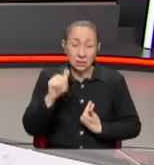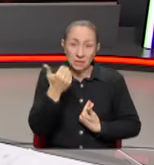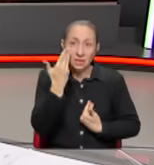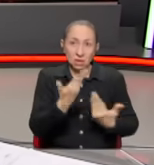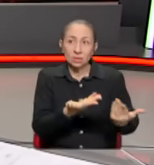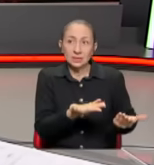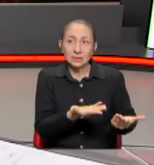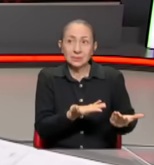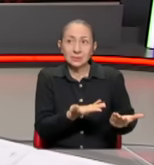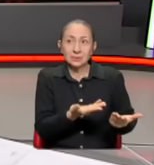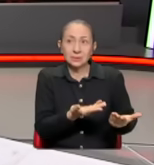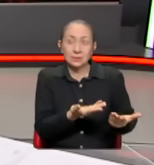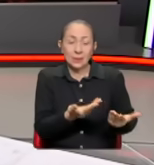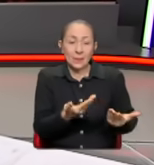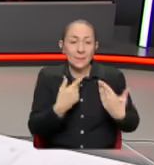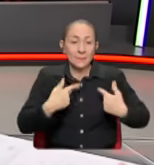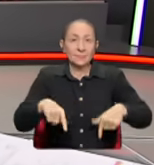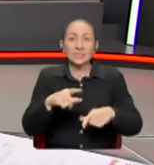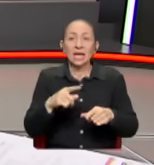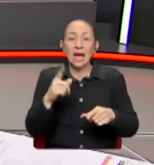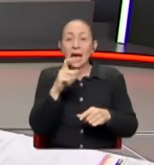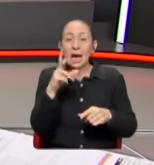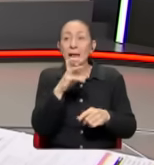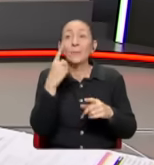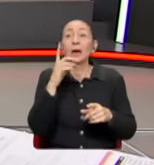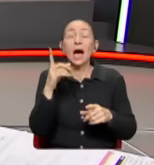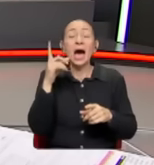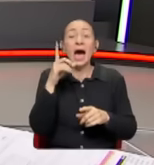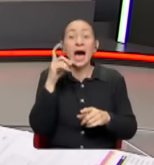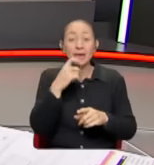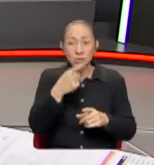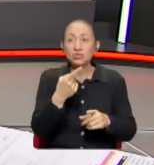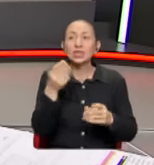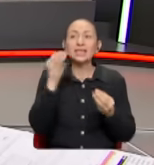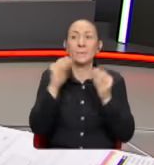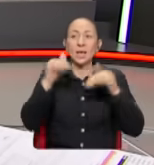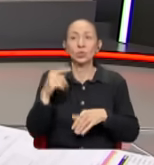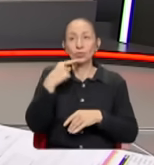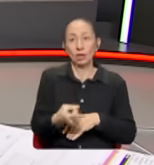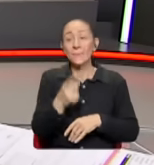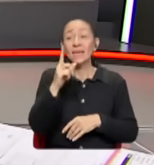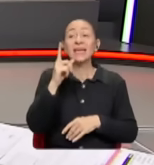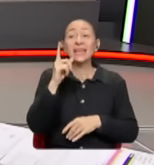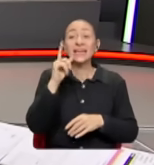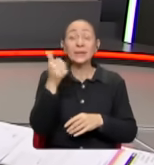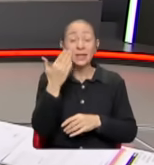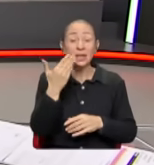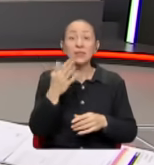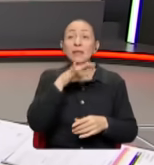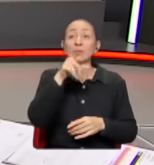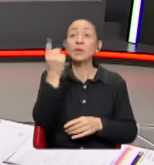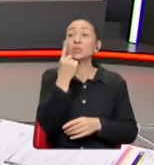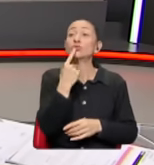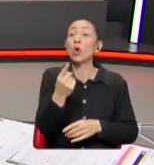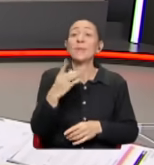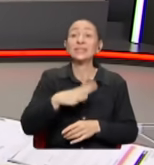Kıymetli izleyicilerimiz, biz ayla falan ilgilenemiyoruz. Ay deyince aklımıza zam geliyor diyorlar. Bir kıymetli izleyicimiz de abi dedem sana bir